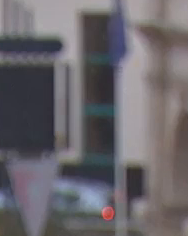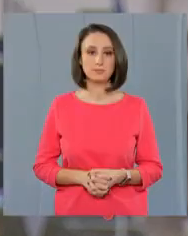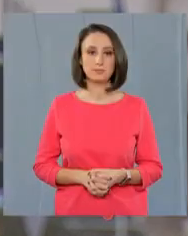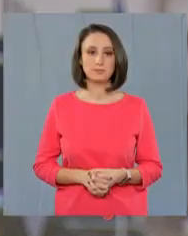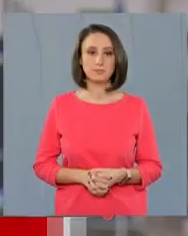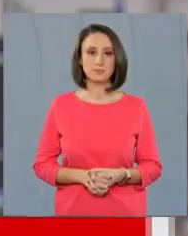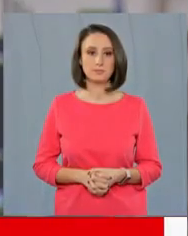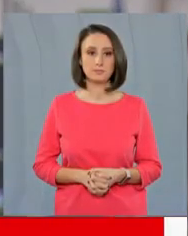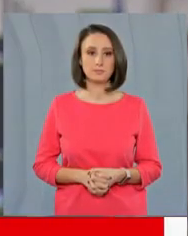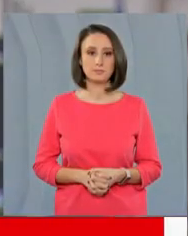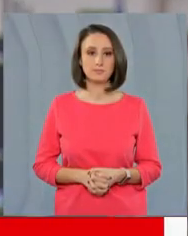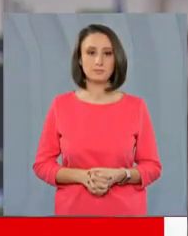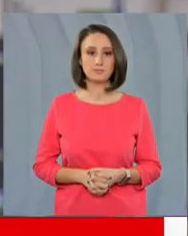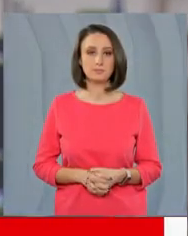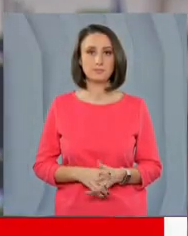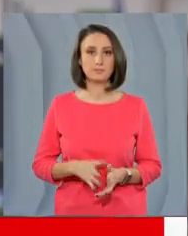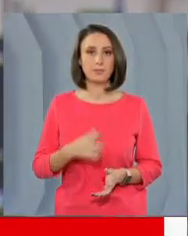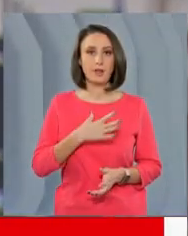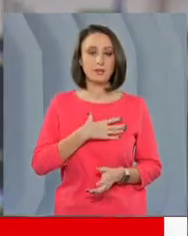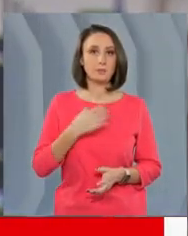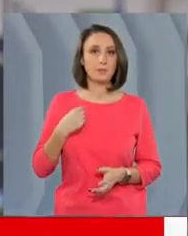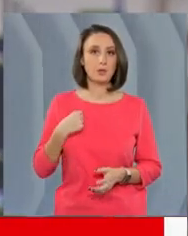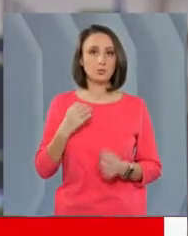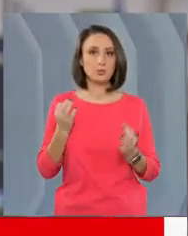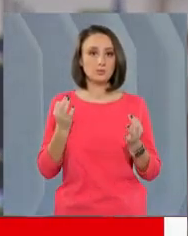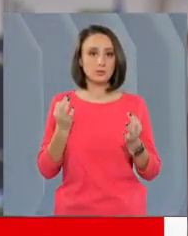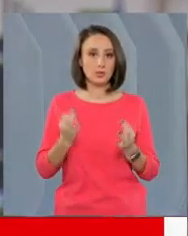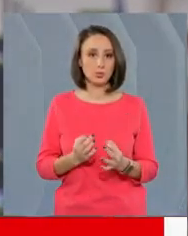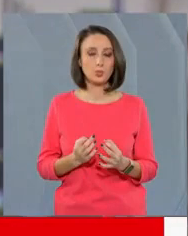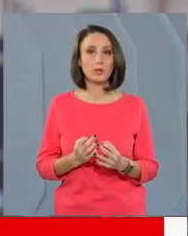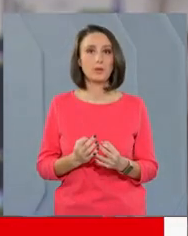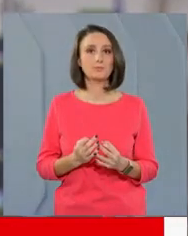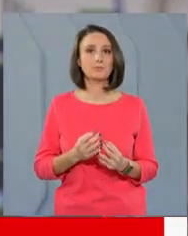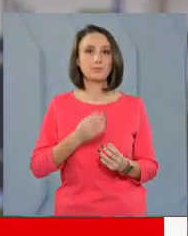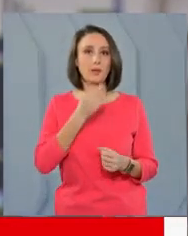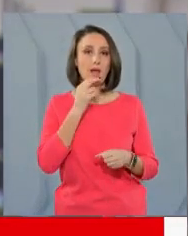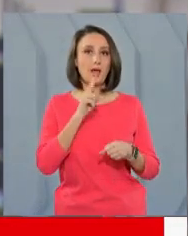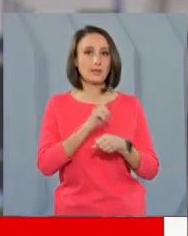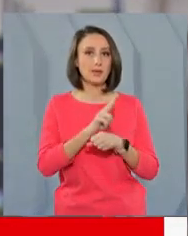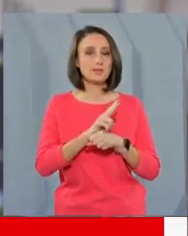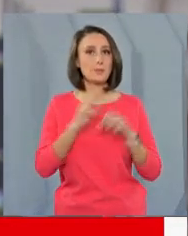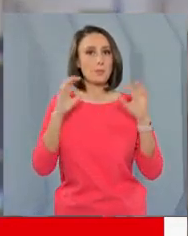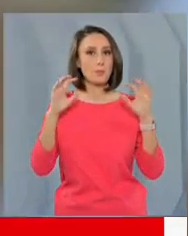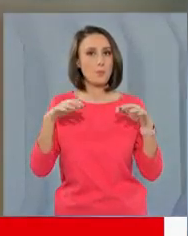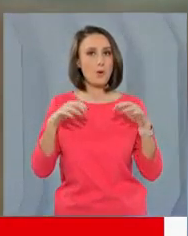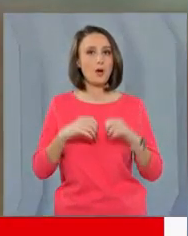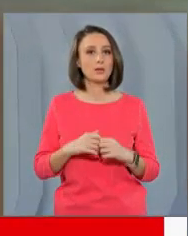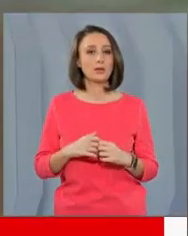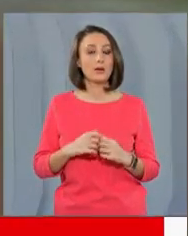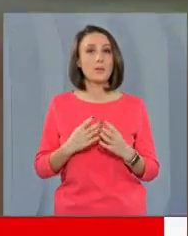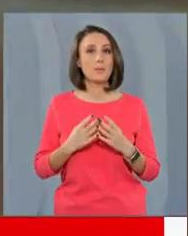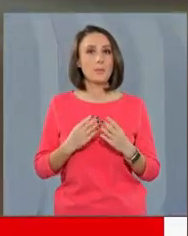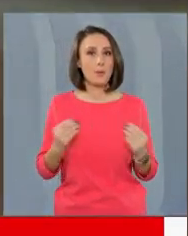În loc de ninsori și temperaturi scăzute, România are parte de avertizări de inundații. Hidrologii avertizează că în mai multe județe apele